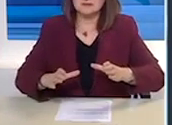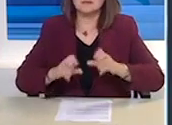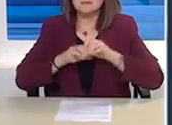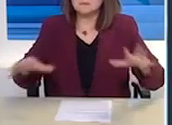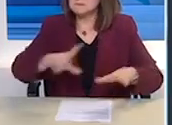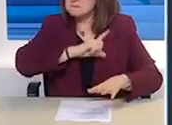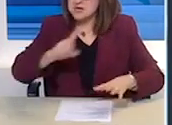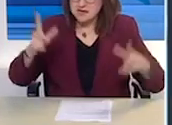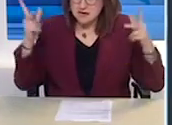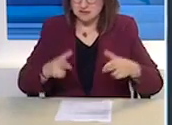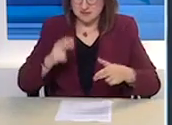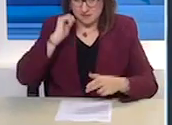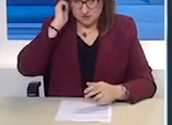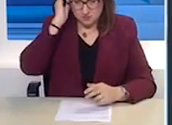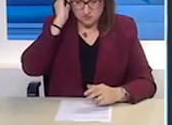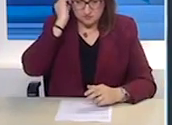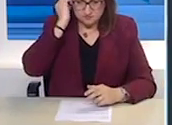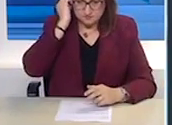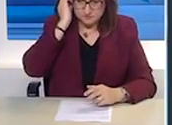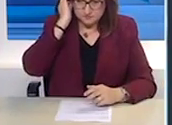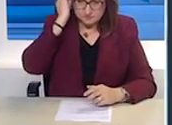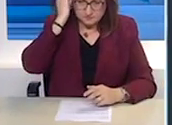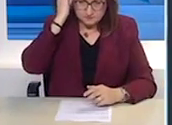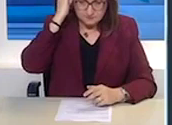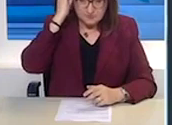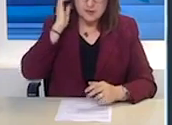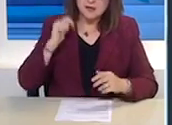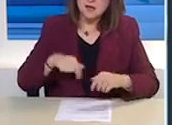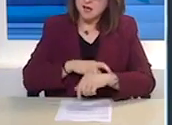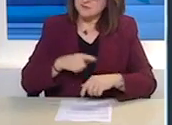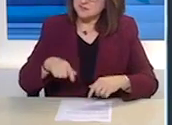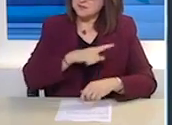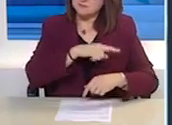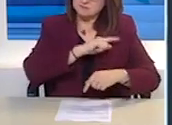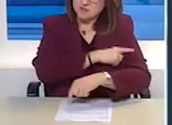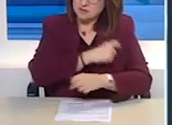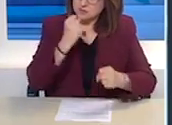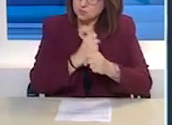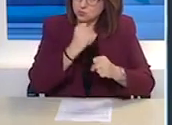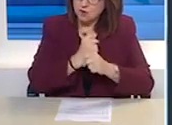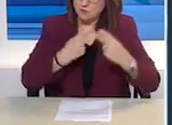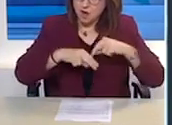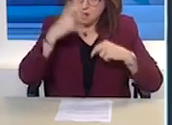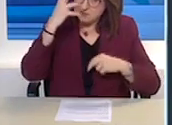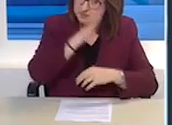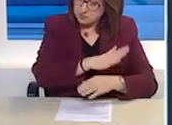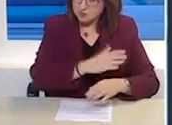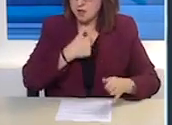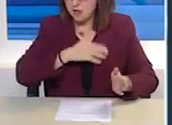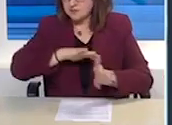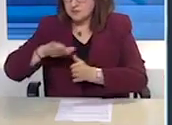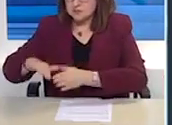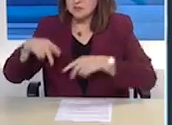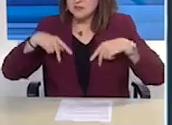με τις πράξεις της και με την αυστηρή τήρηση των μέτρων. Και ο κρατικός μηχανισμός από την πλευρά του λαμβάνει όλα τα αναγκαία μέτρα για να περιορίσει την εξάπλωση του